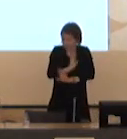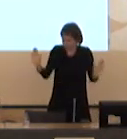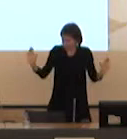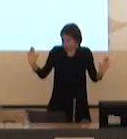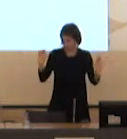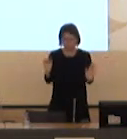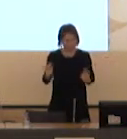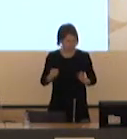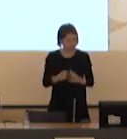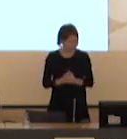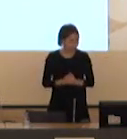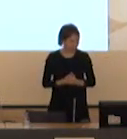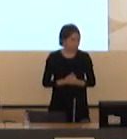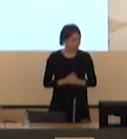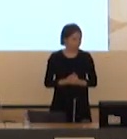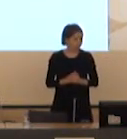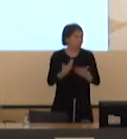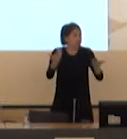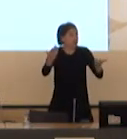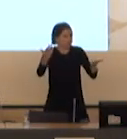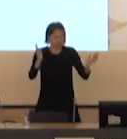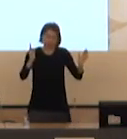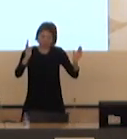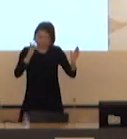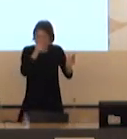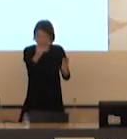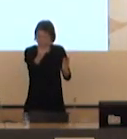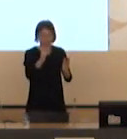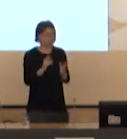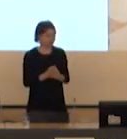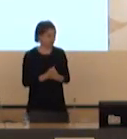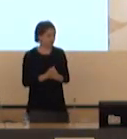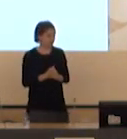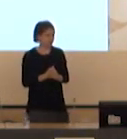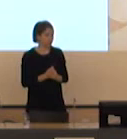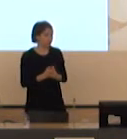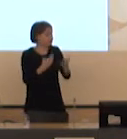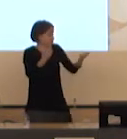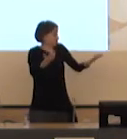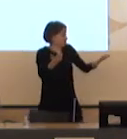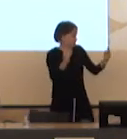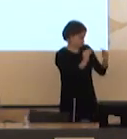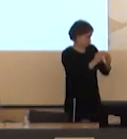retornaven al doble en tot el que vam fer a classe. I per tant,